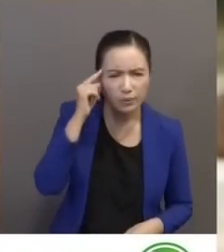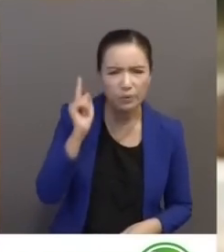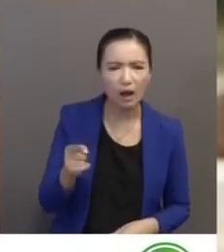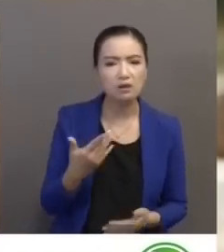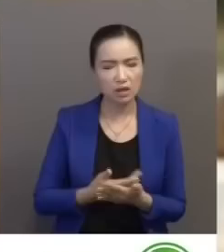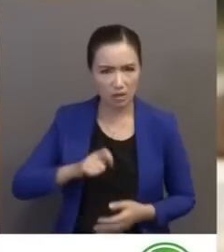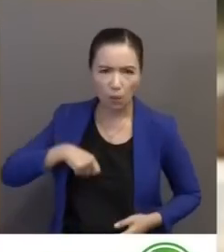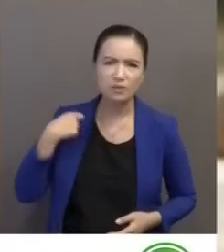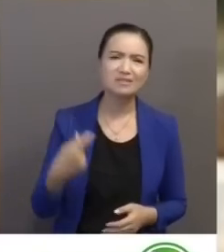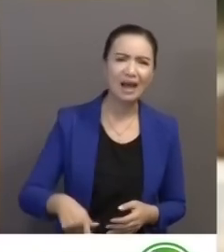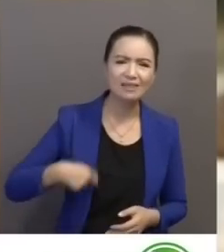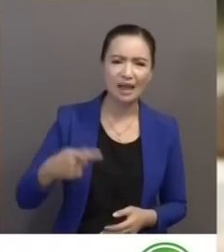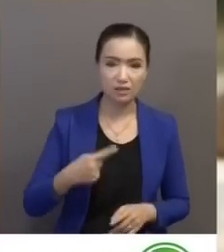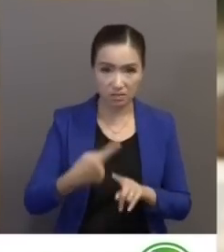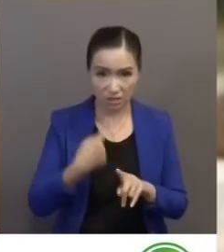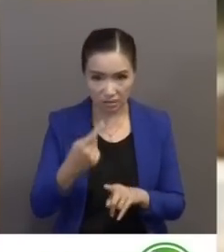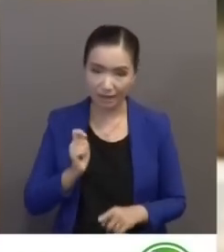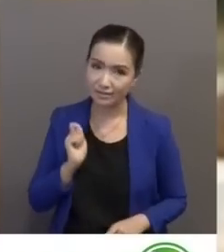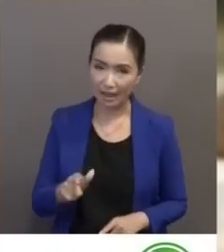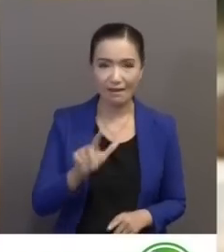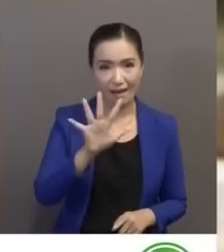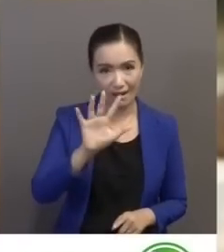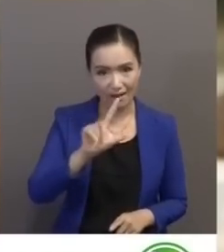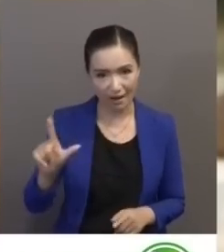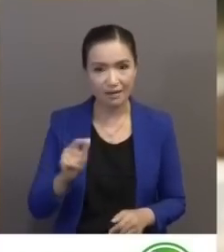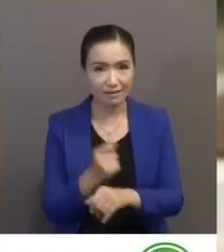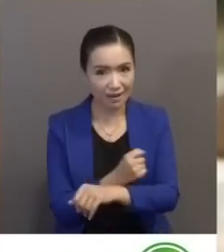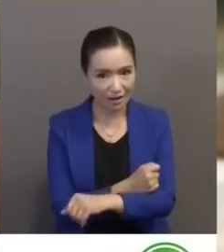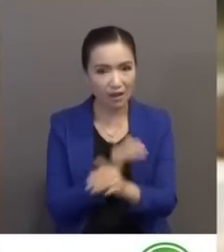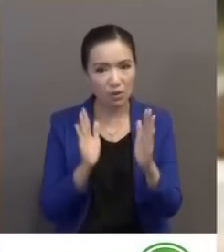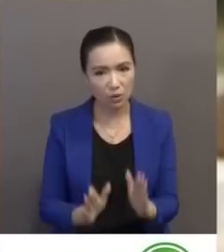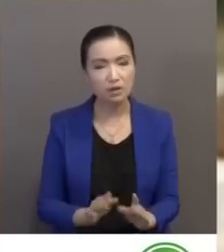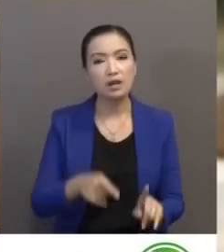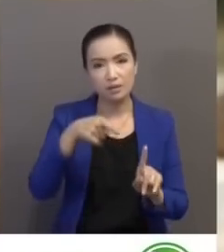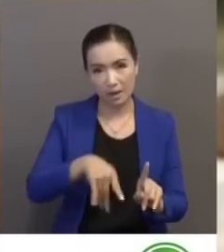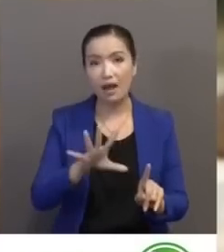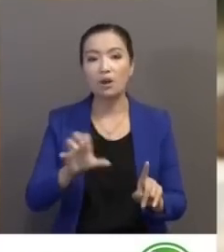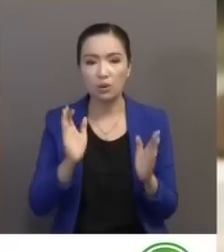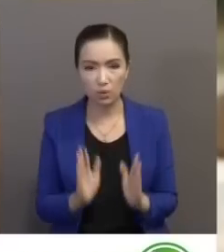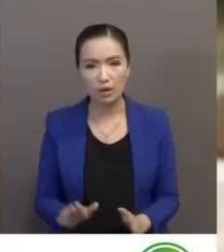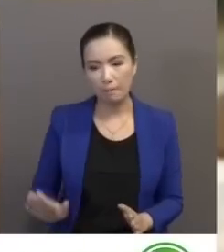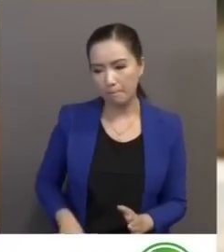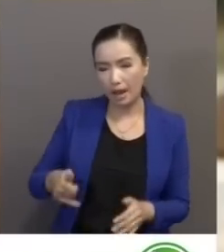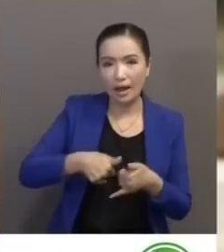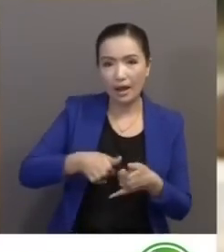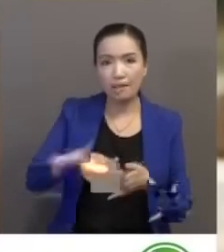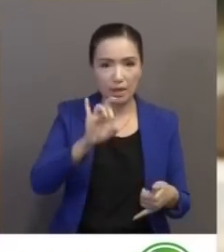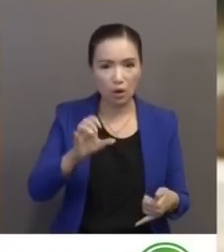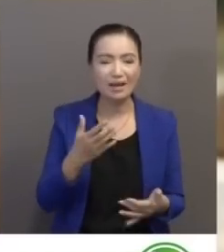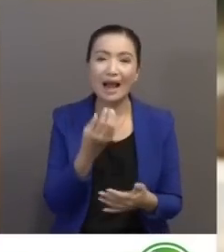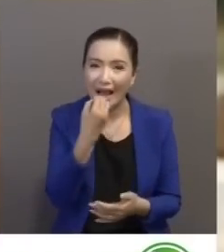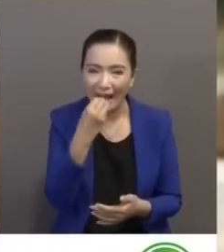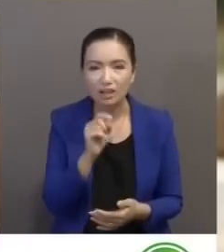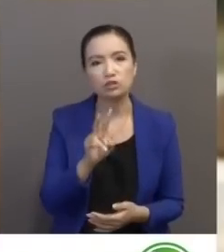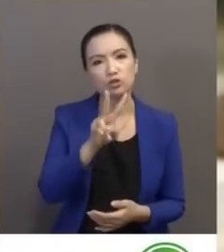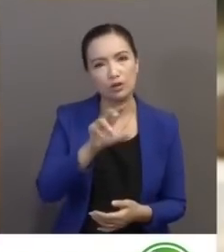ายจ่ายเรายังไงเดือนนึงจ่าย5ล้านค่าแรงคน 1,500 คนหมา800ตัวค่าอาหาร 200,000 ต่อ